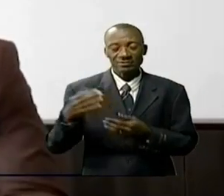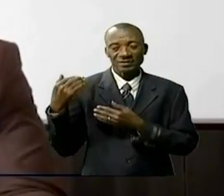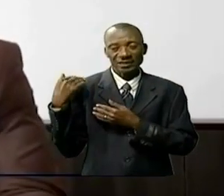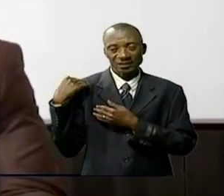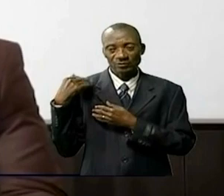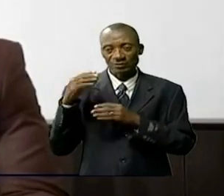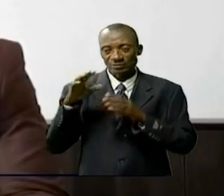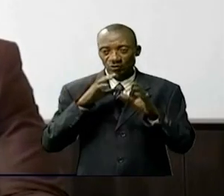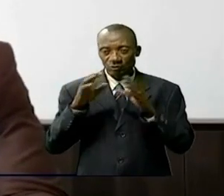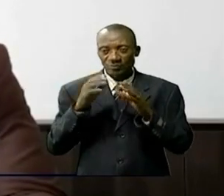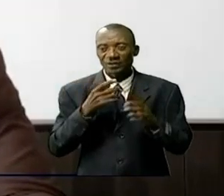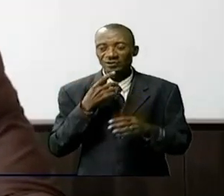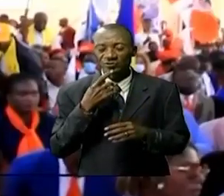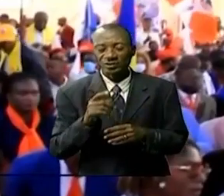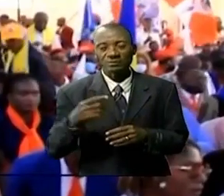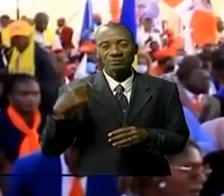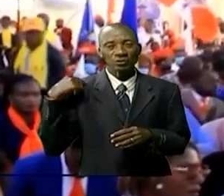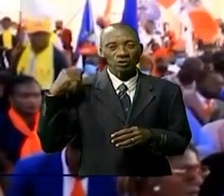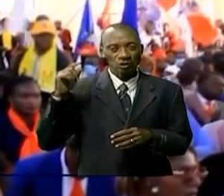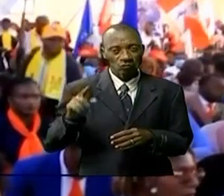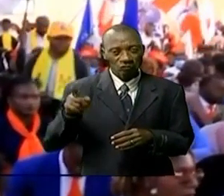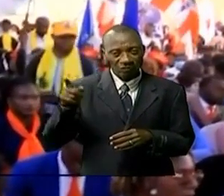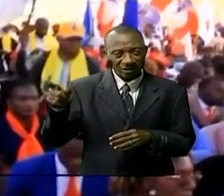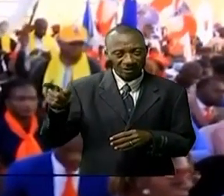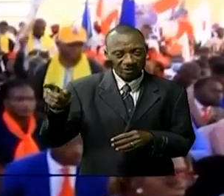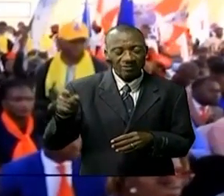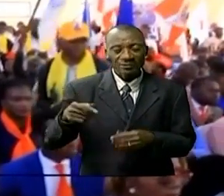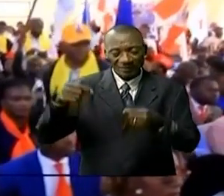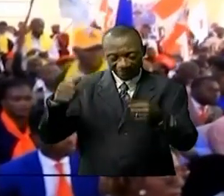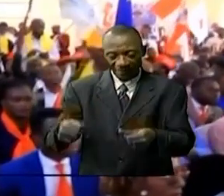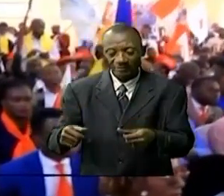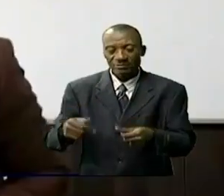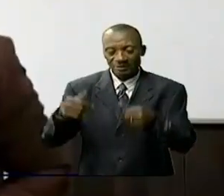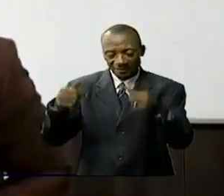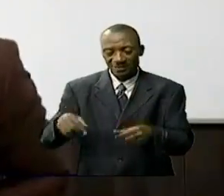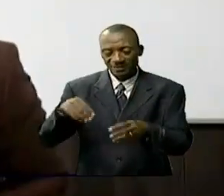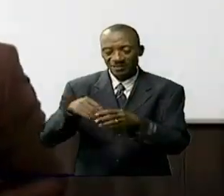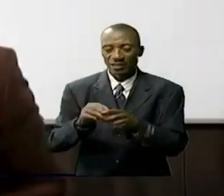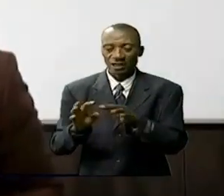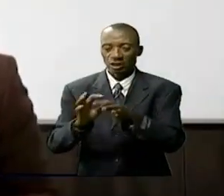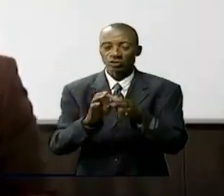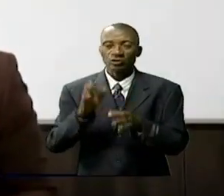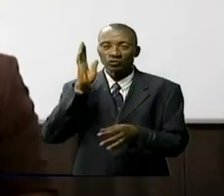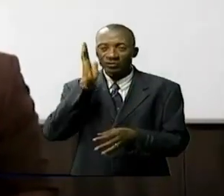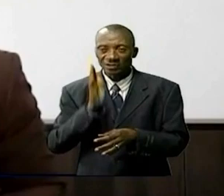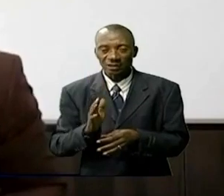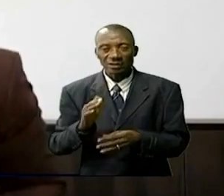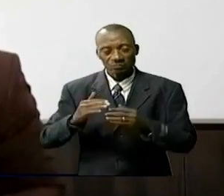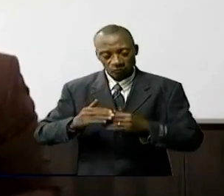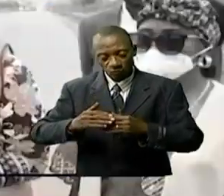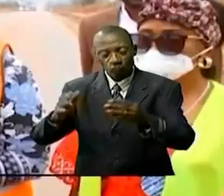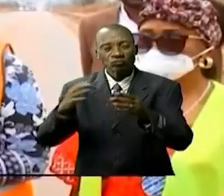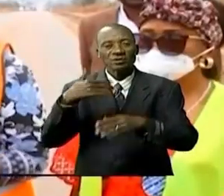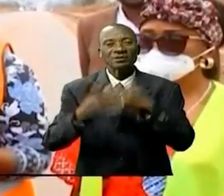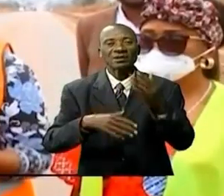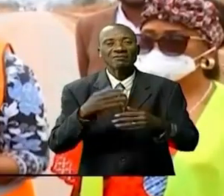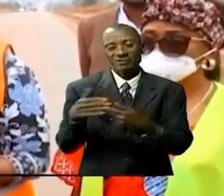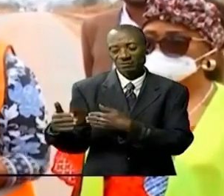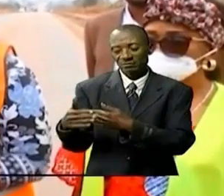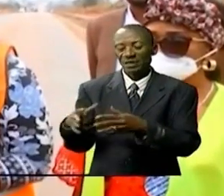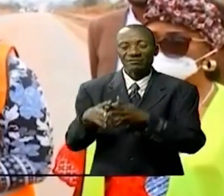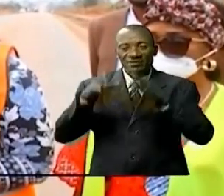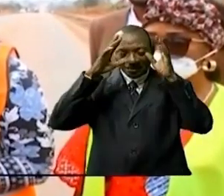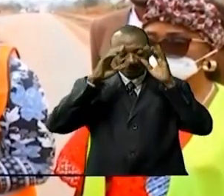le gouverneur massou cas reste et restera dans l'union sacrée où elle conduira à travailler aux côtés du président de la république